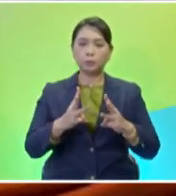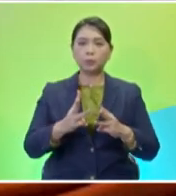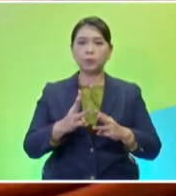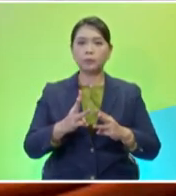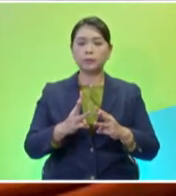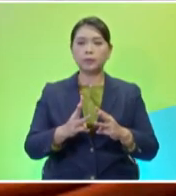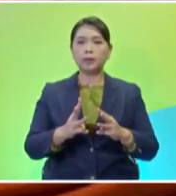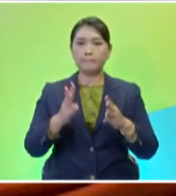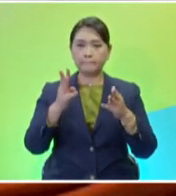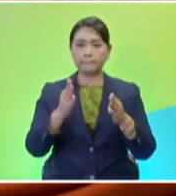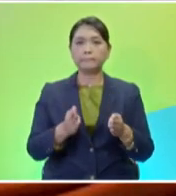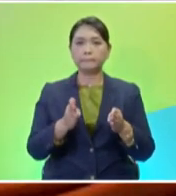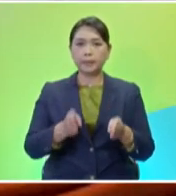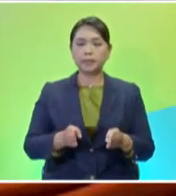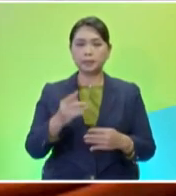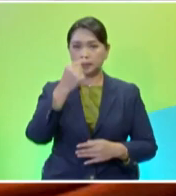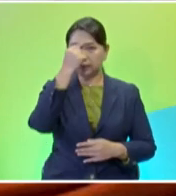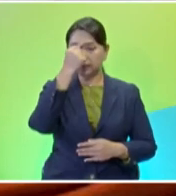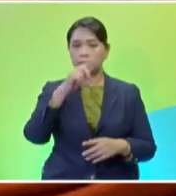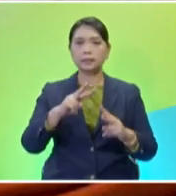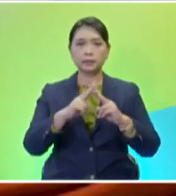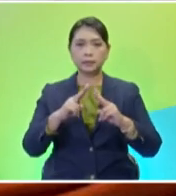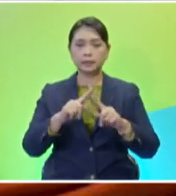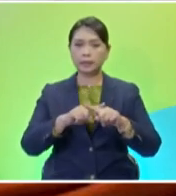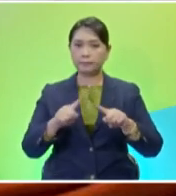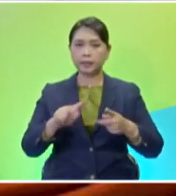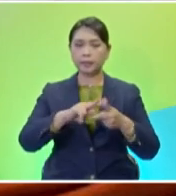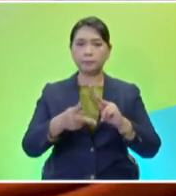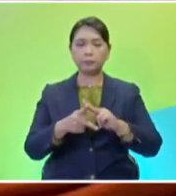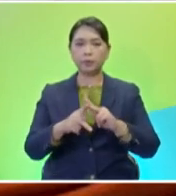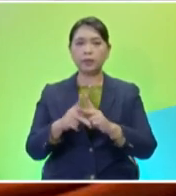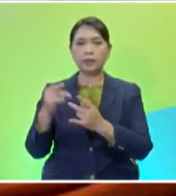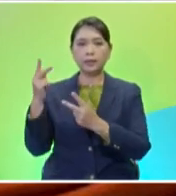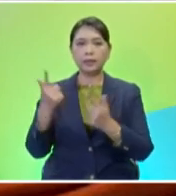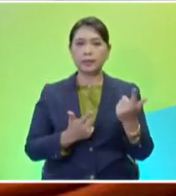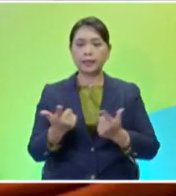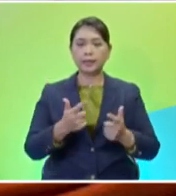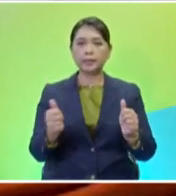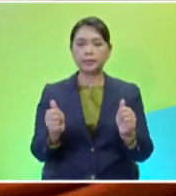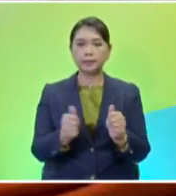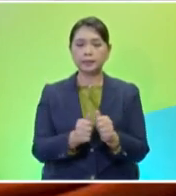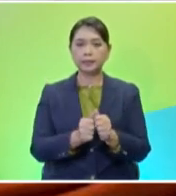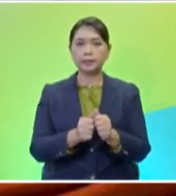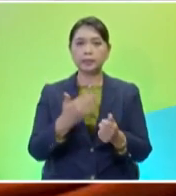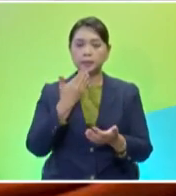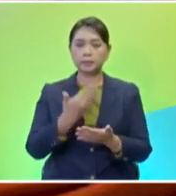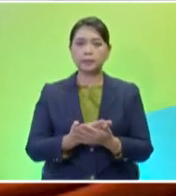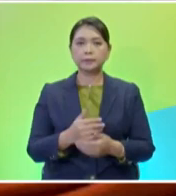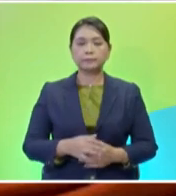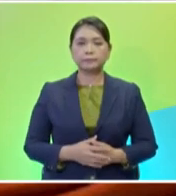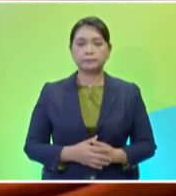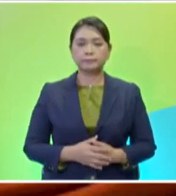menerima kehadiran mereka dengan tangan yang terbuka lama-kelamaan keluarga Prabu dan penduduk Kampung menjadi